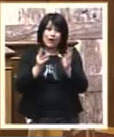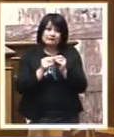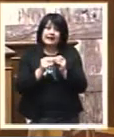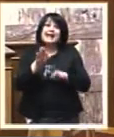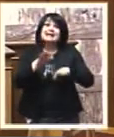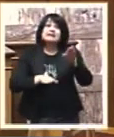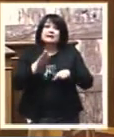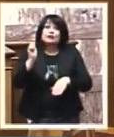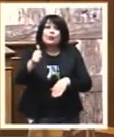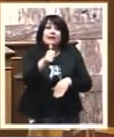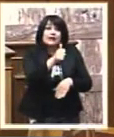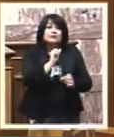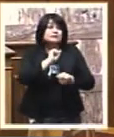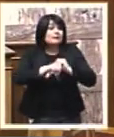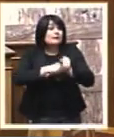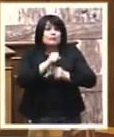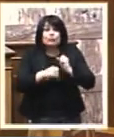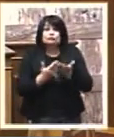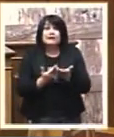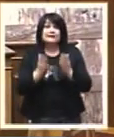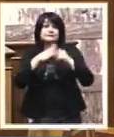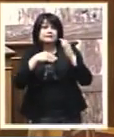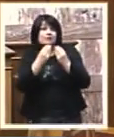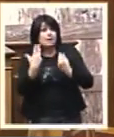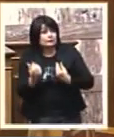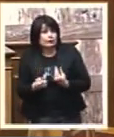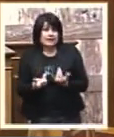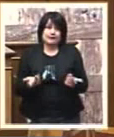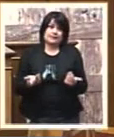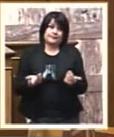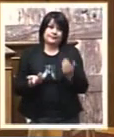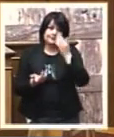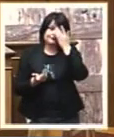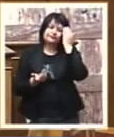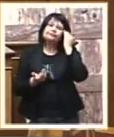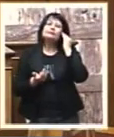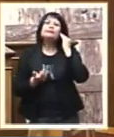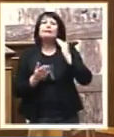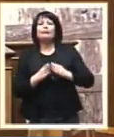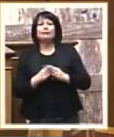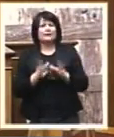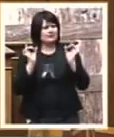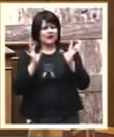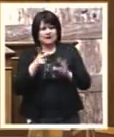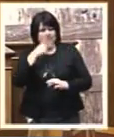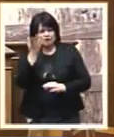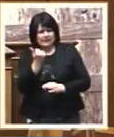τους προσπάθεια, το δικό τους ταλέντο και που κανείς δεν μπορεί να καταχραστεί αυτό το δικαίωμά